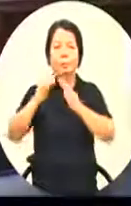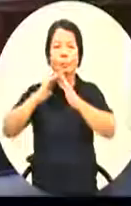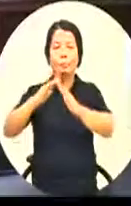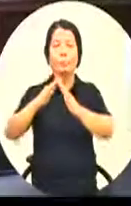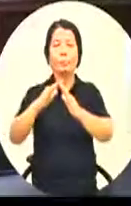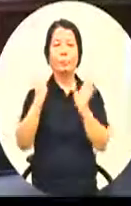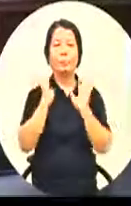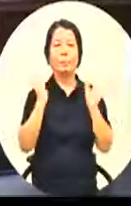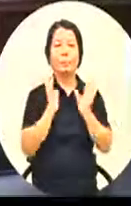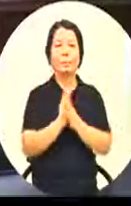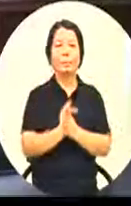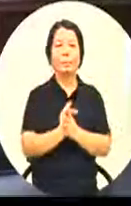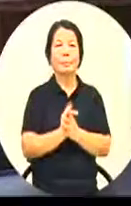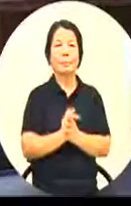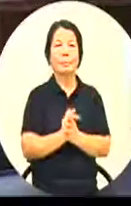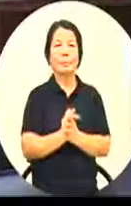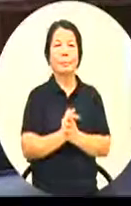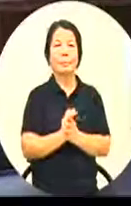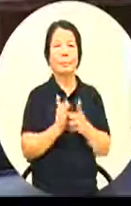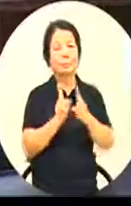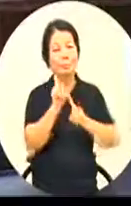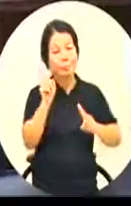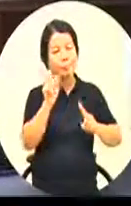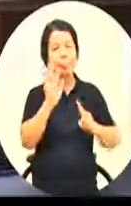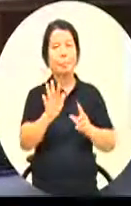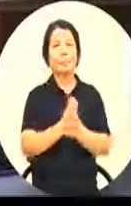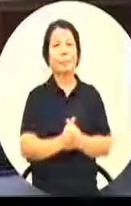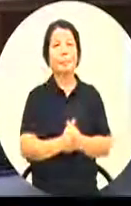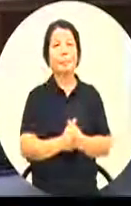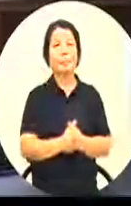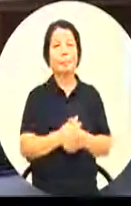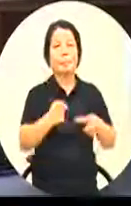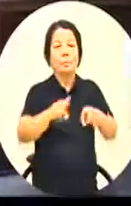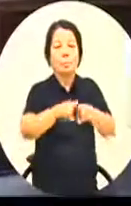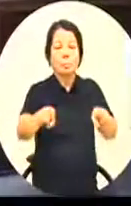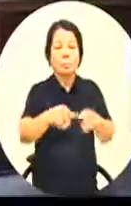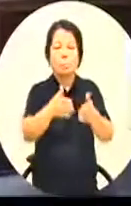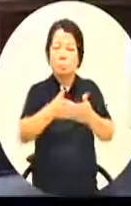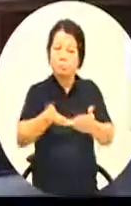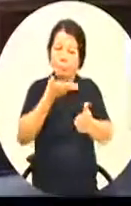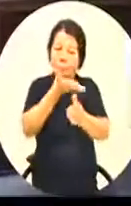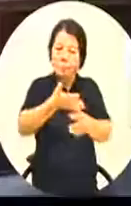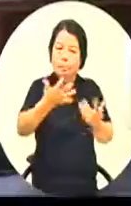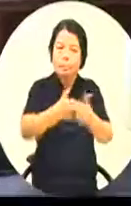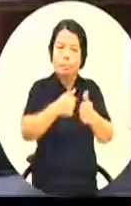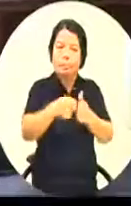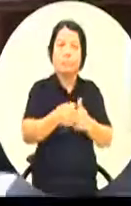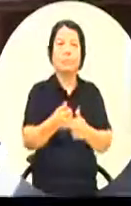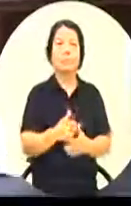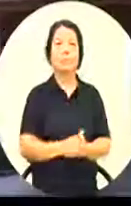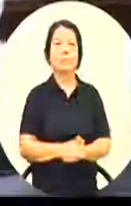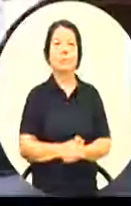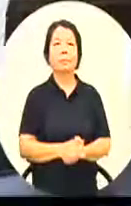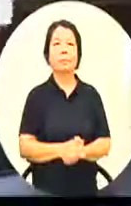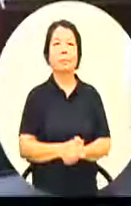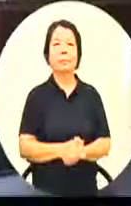朋友是有多点的机会跟他们平等平坐的这个机会。好，这是我主要的看法。那么